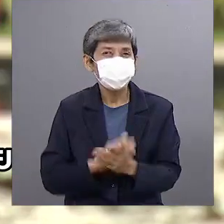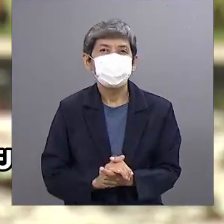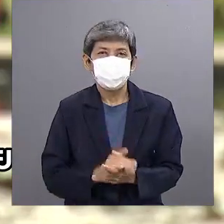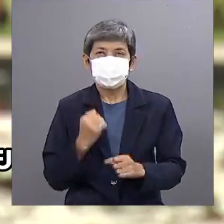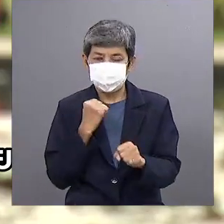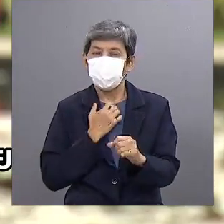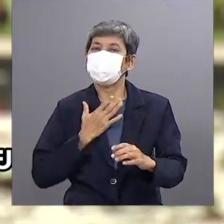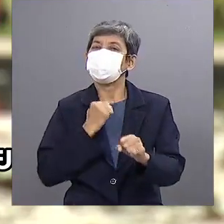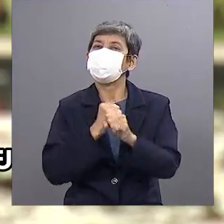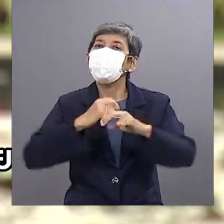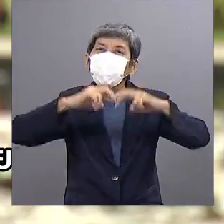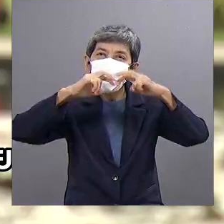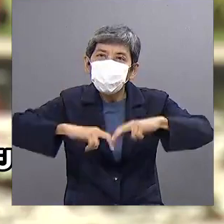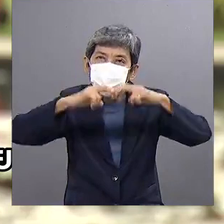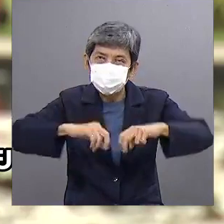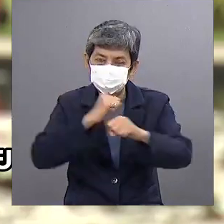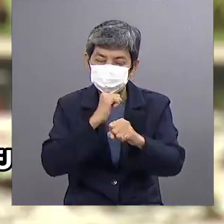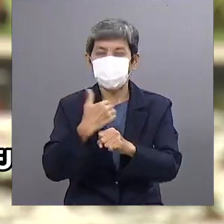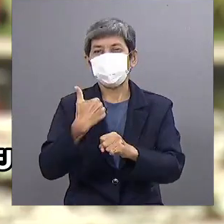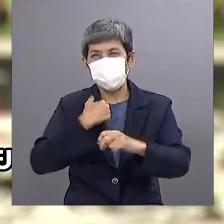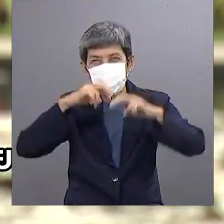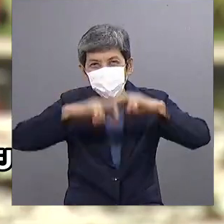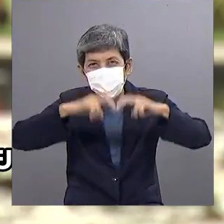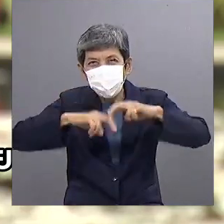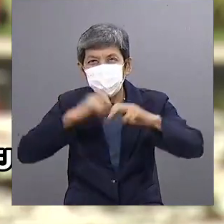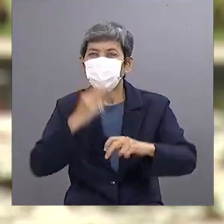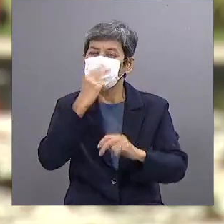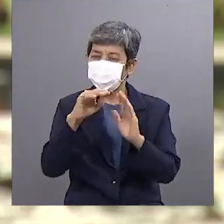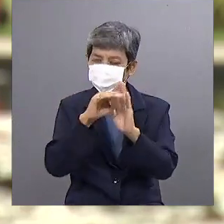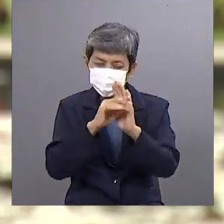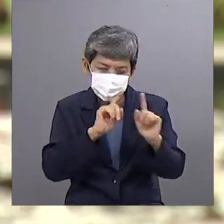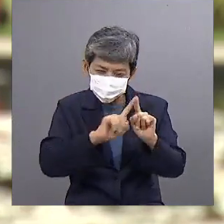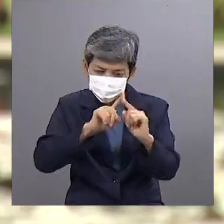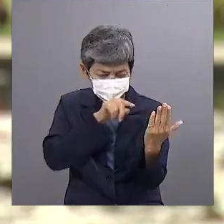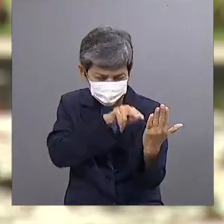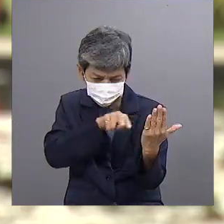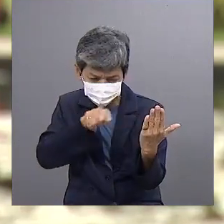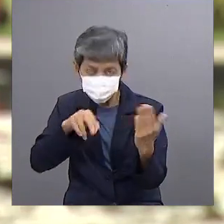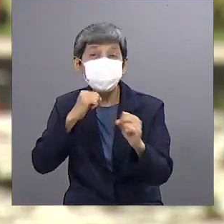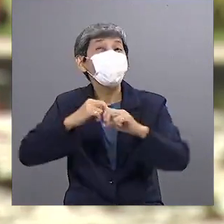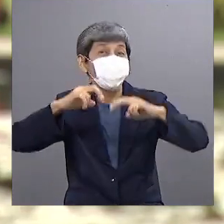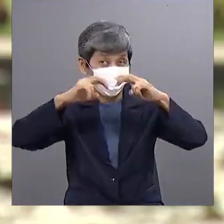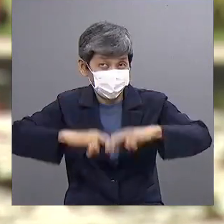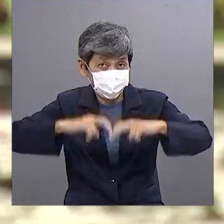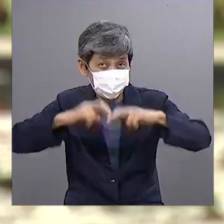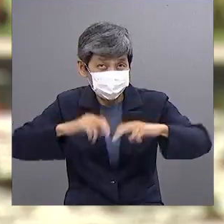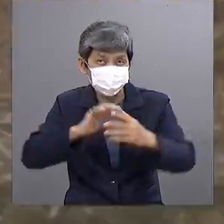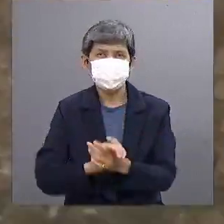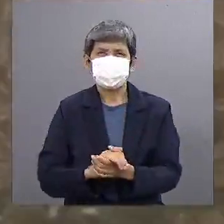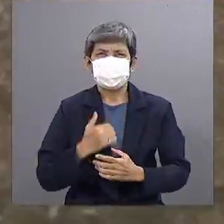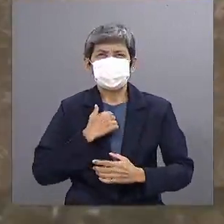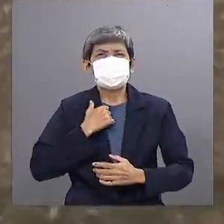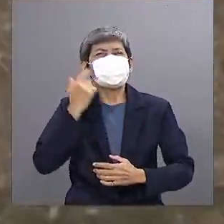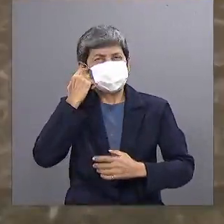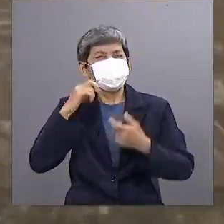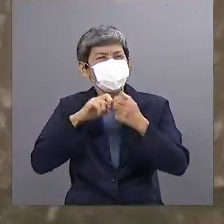There are many studies, and they use all different data, but it's also how you interpret. You know what you mean with sinking and drowning. You know. Yeah.